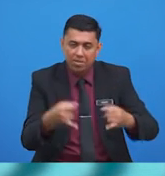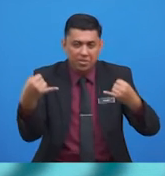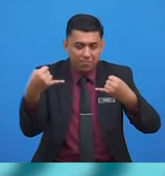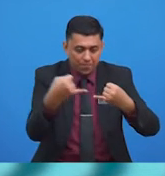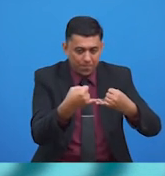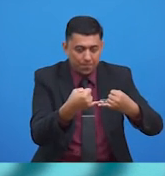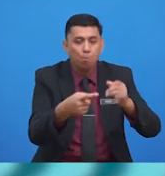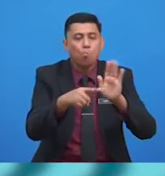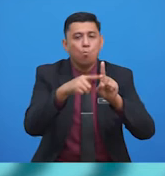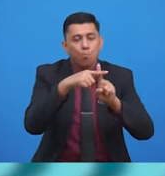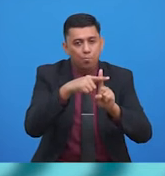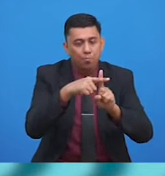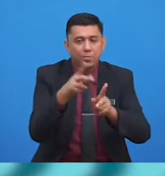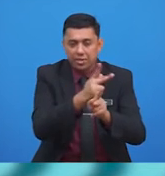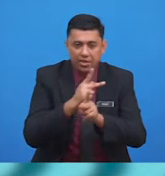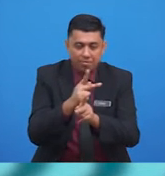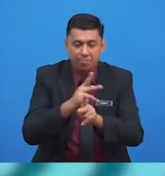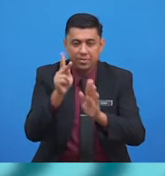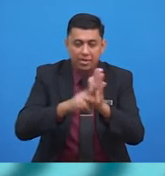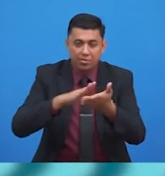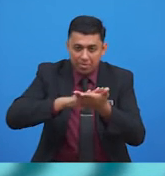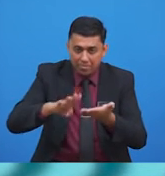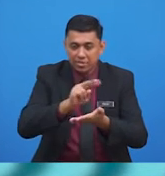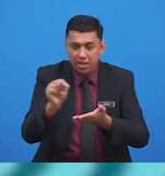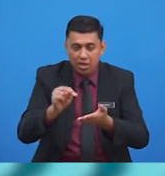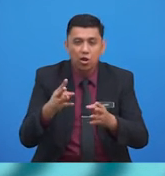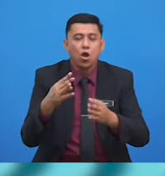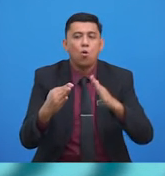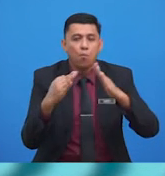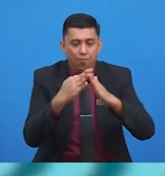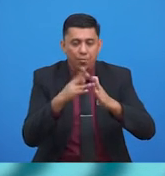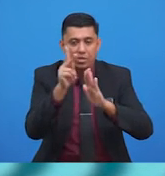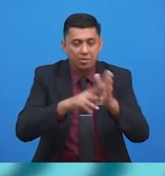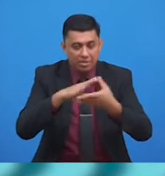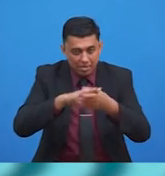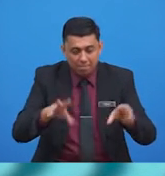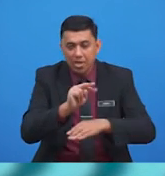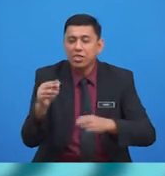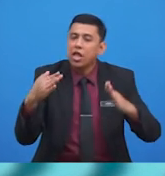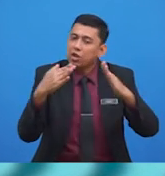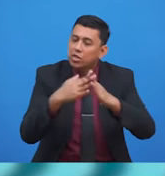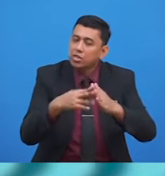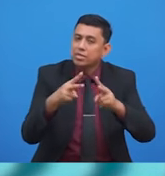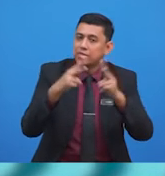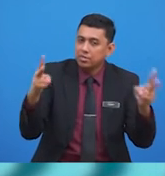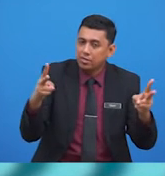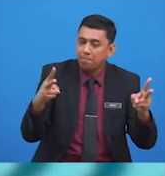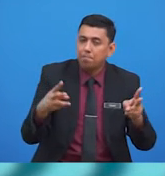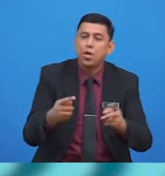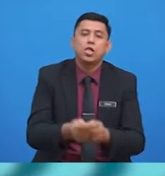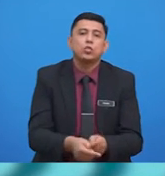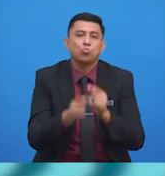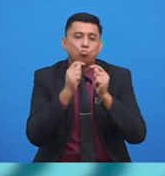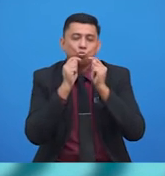interaksi yang positif, menjaga kebersihan kawasan rumah, keselamatan rumah, saling